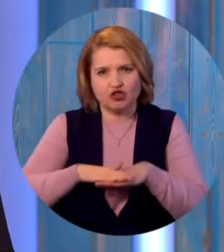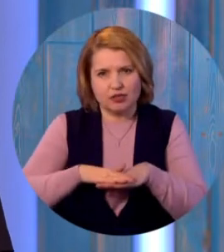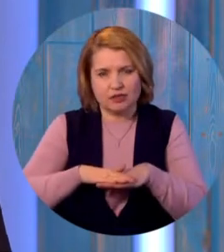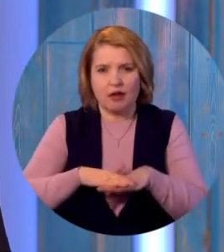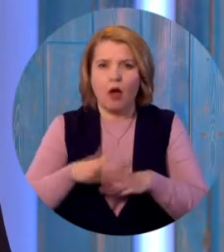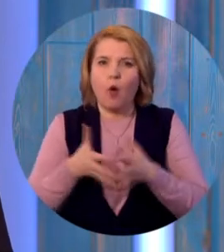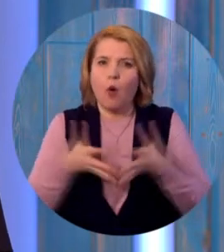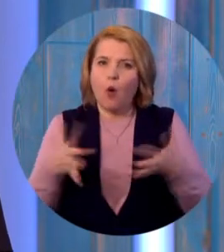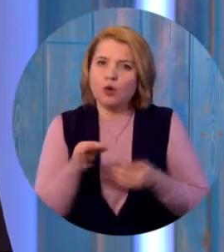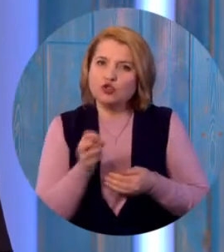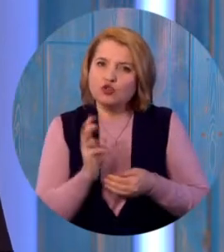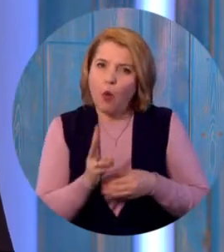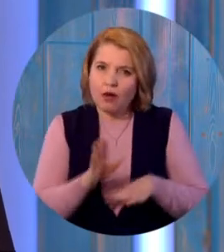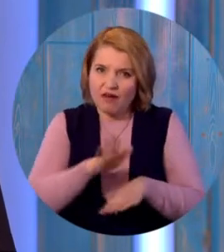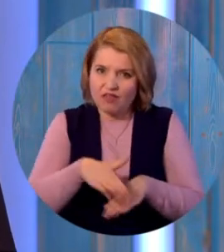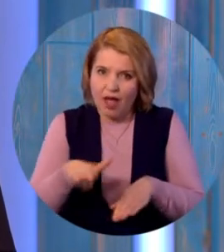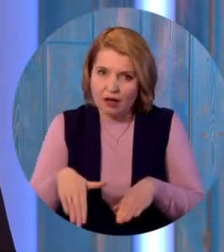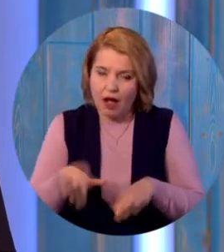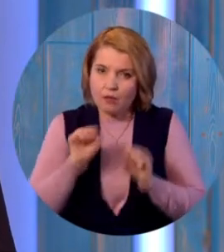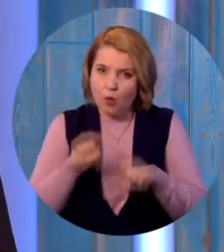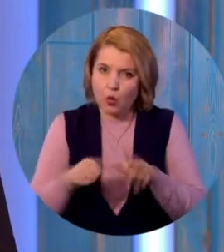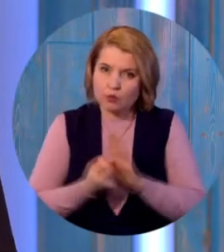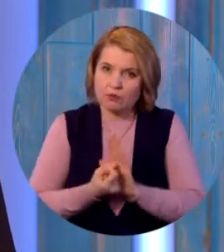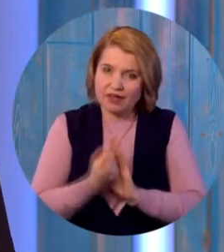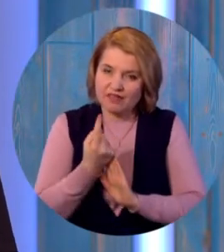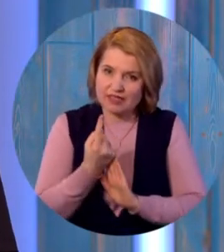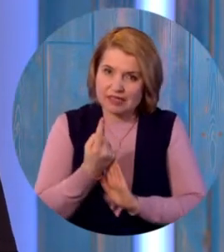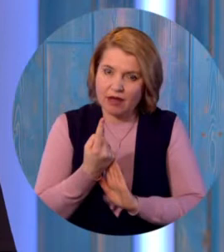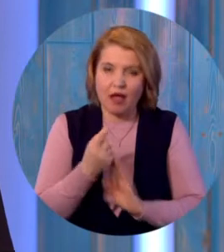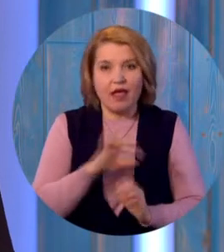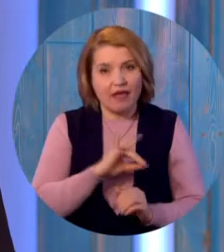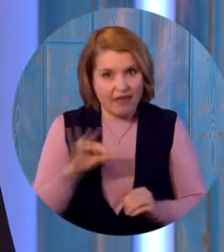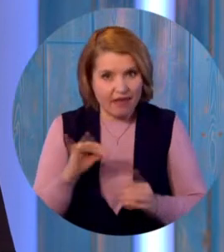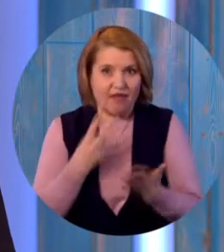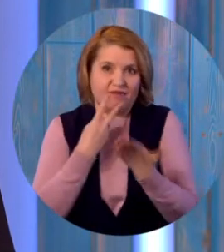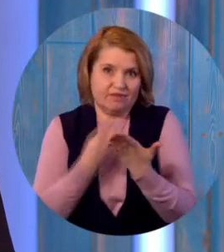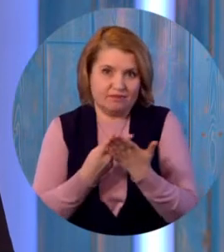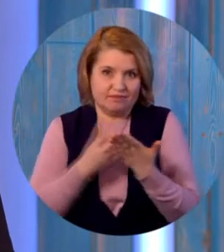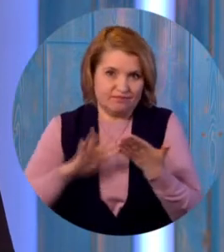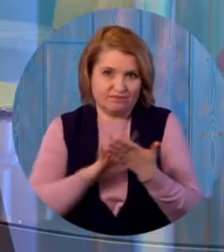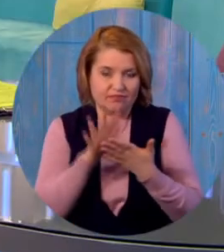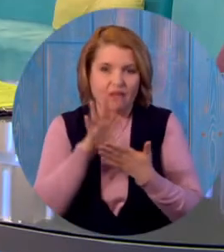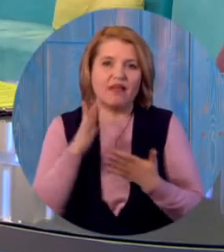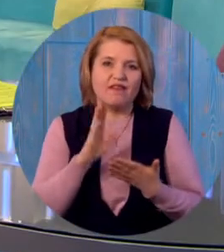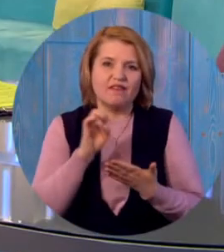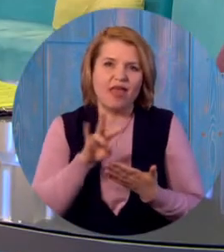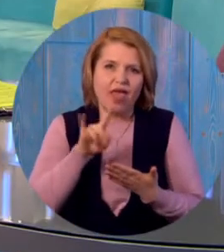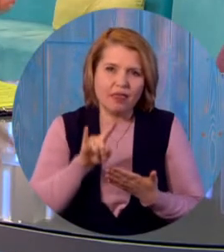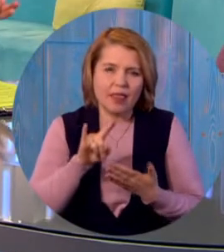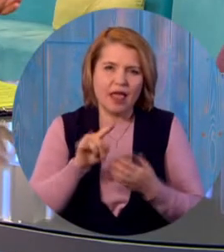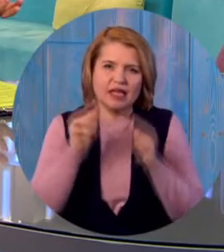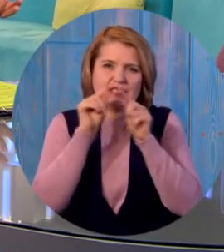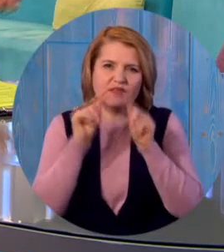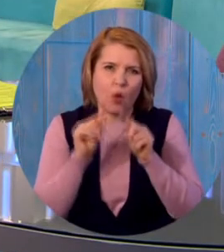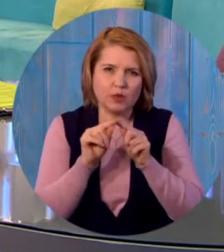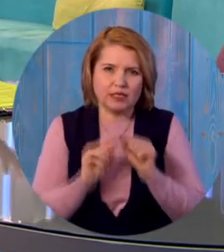Усталость, отеки в ногах, конечно же, могут появиться. И внешние проявления. А вот звездочки, вены выпуклые, это признак